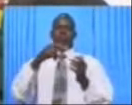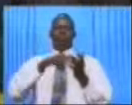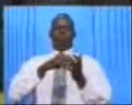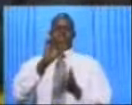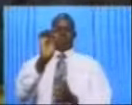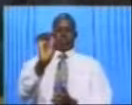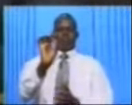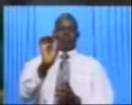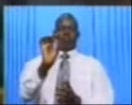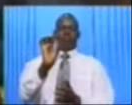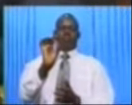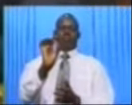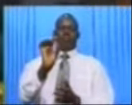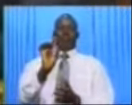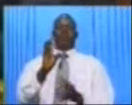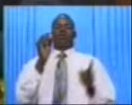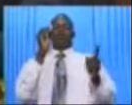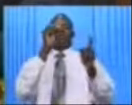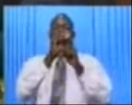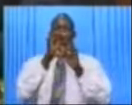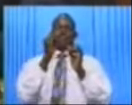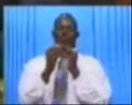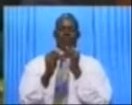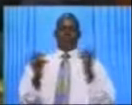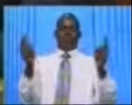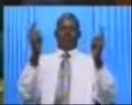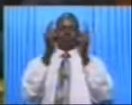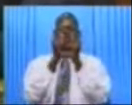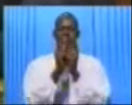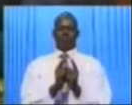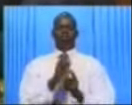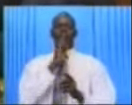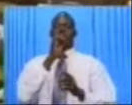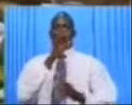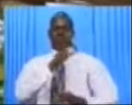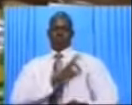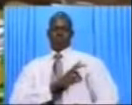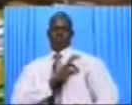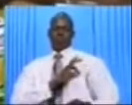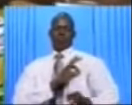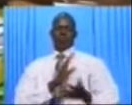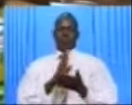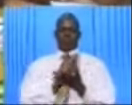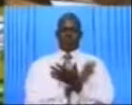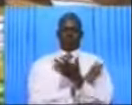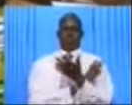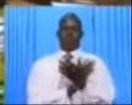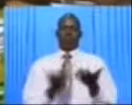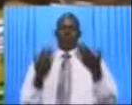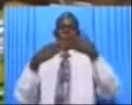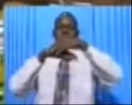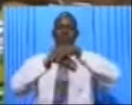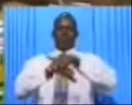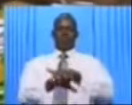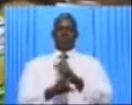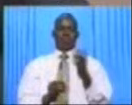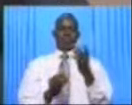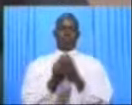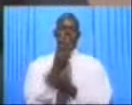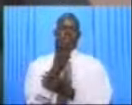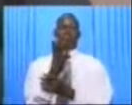2008. L'objectif final de cette réunion est de favoriser le processus d'intégration et de